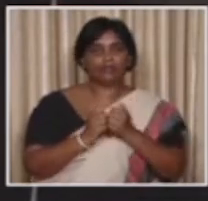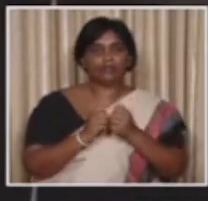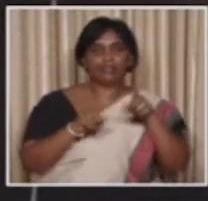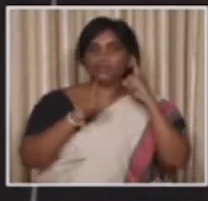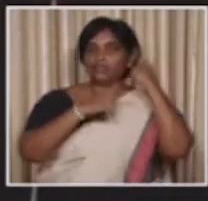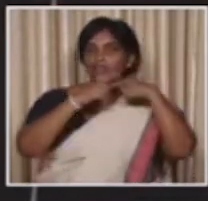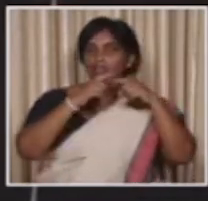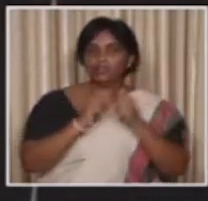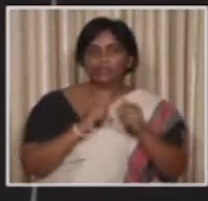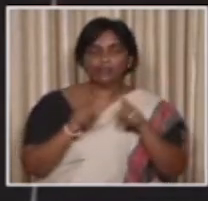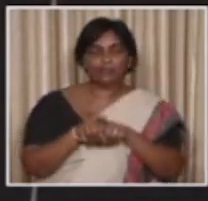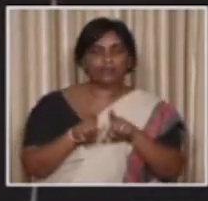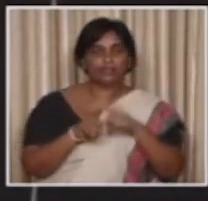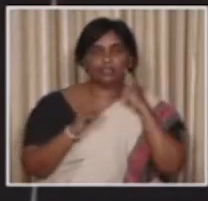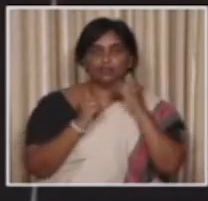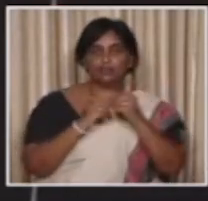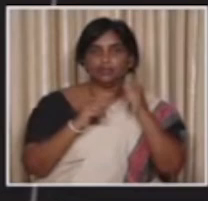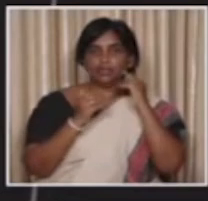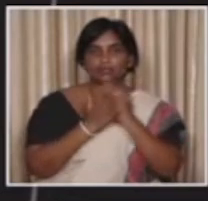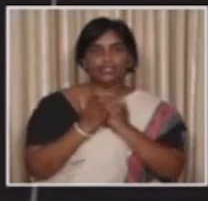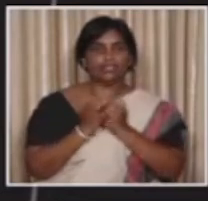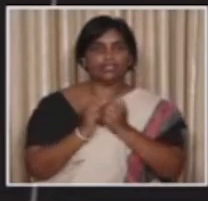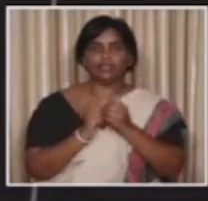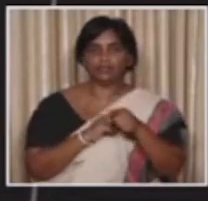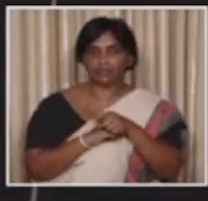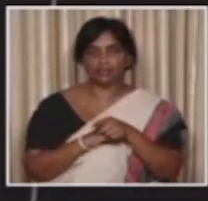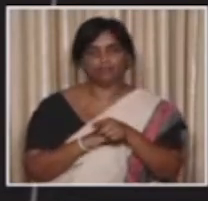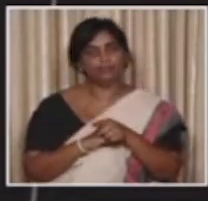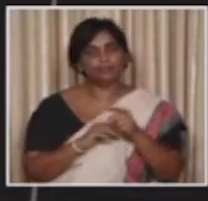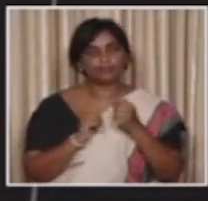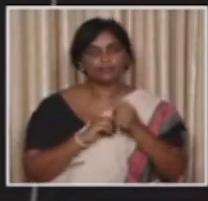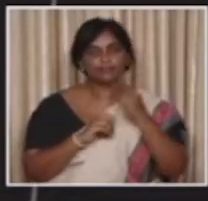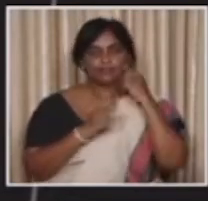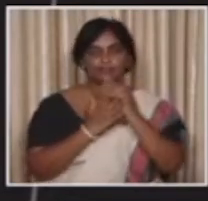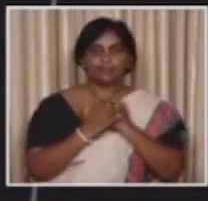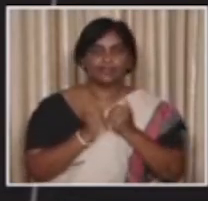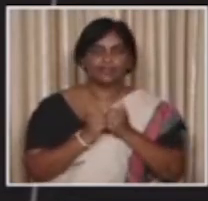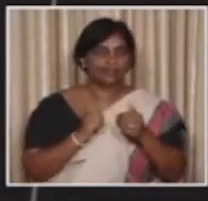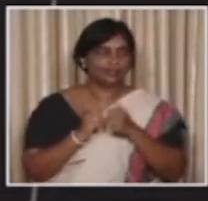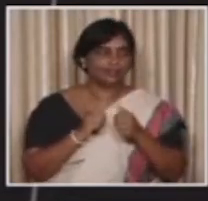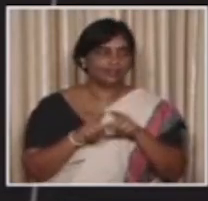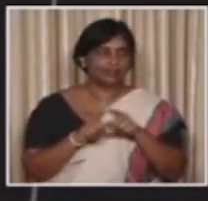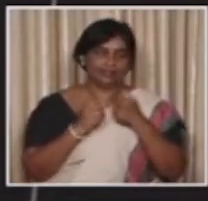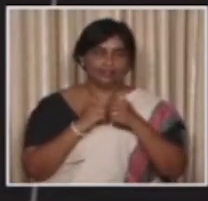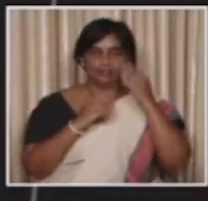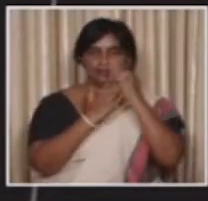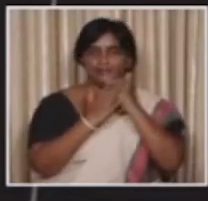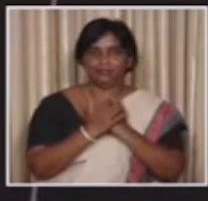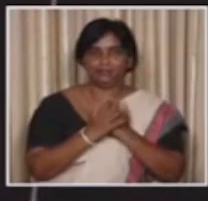අපි ඒ ජාත්‍යන්තර මූල්‍ය අරමුදලත් එක්ක ඔබතුමාගේ ලබා දුන්න නායකත්වයේ පිළිබඳ විශේෂයෙන් අගය කරනවා. ඒ වගේම